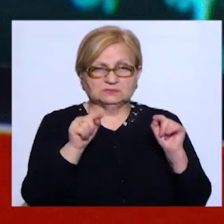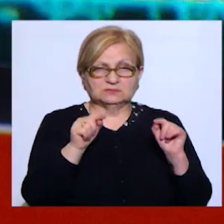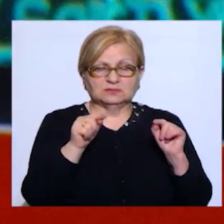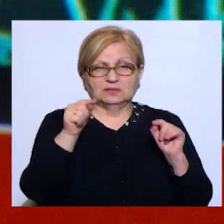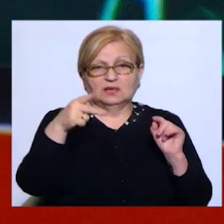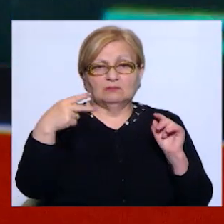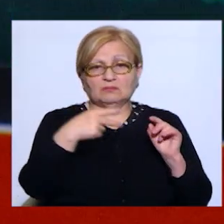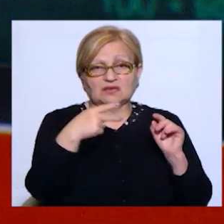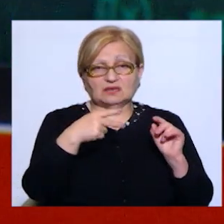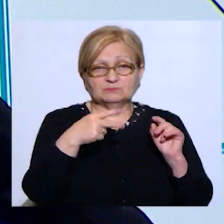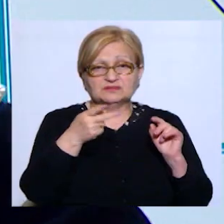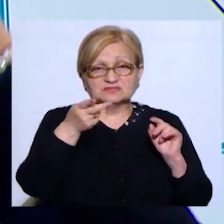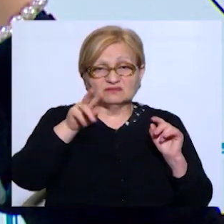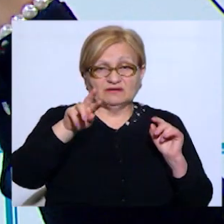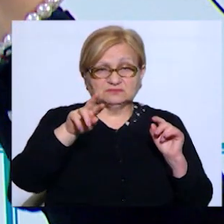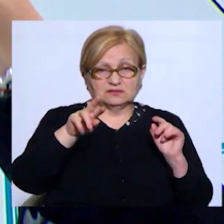მხების კვადრატი უდრის,